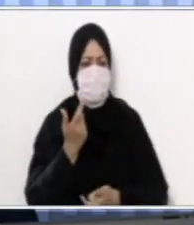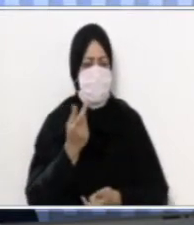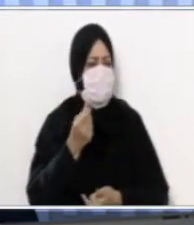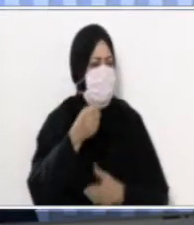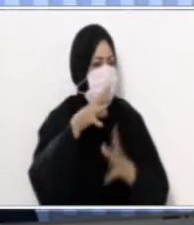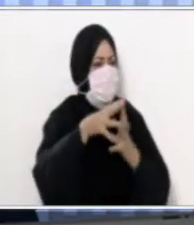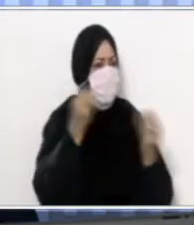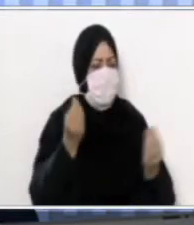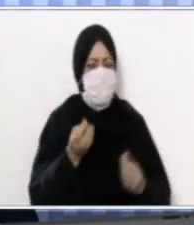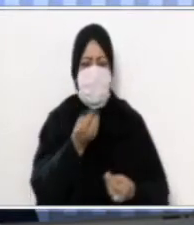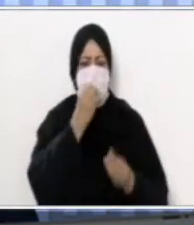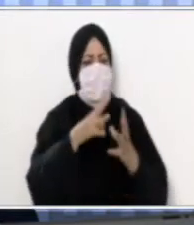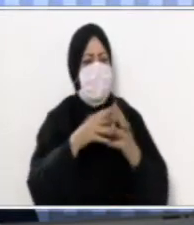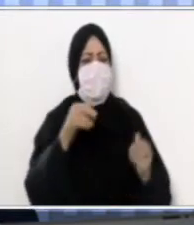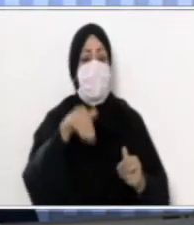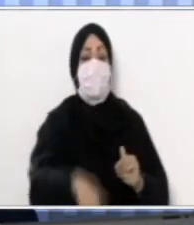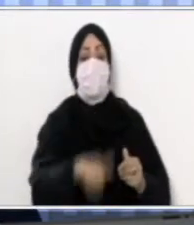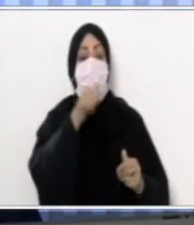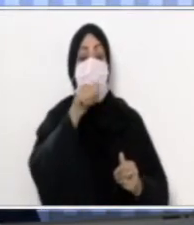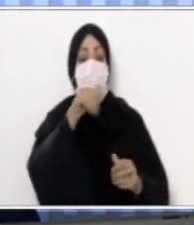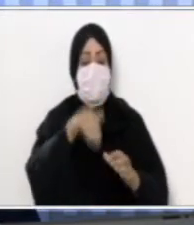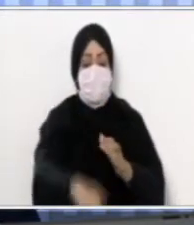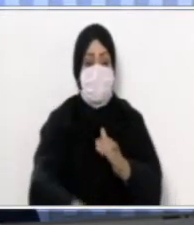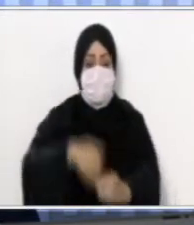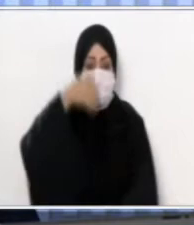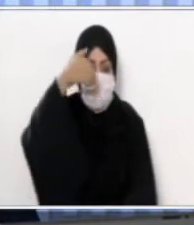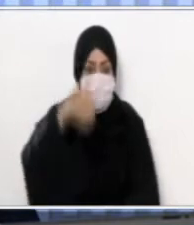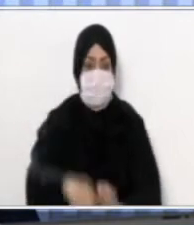الأشياء فقط، بل إقامة مثلا